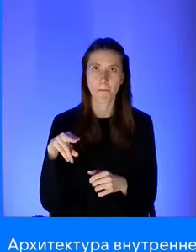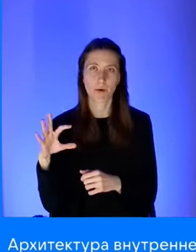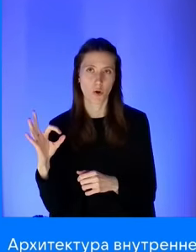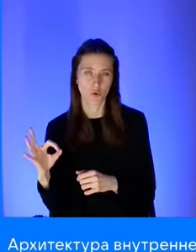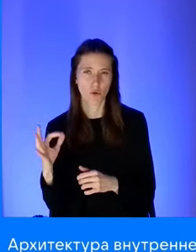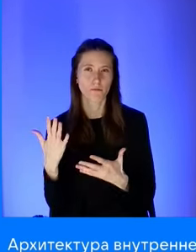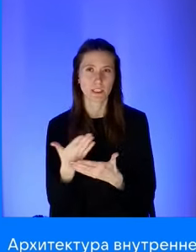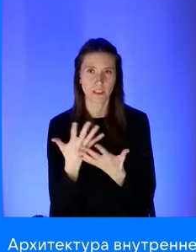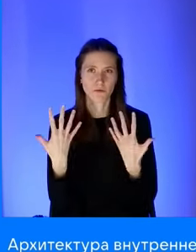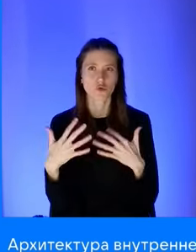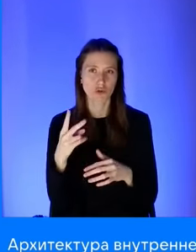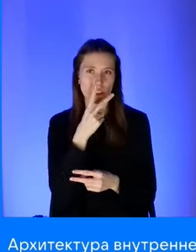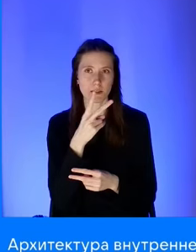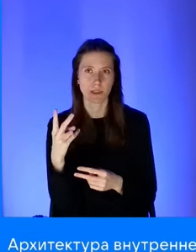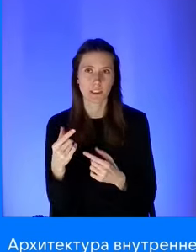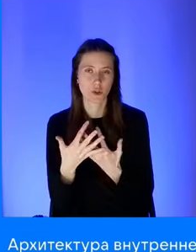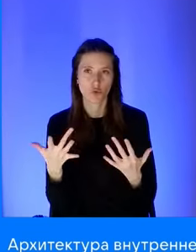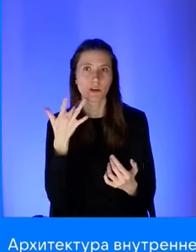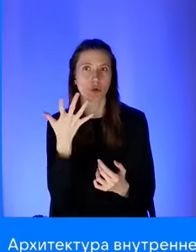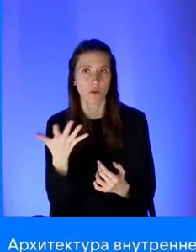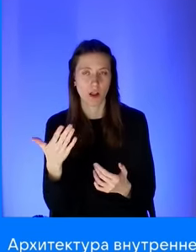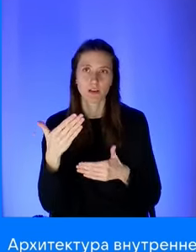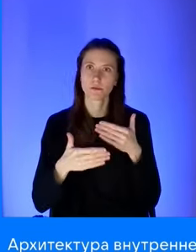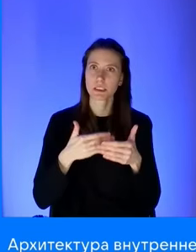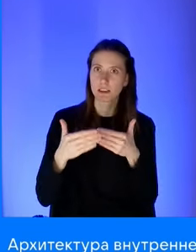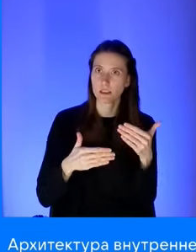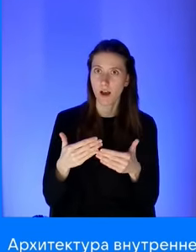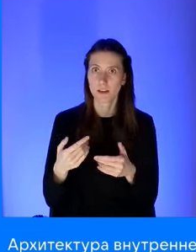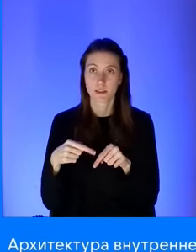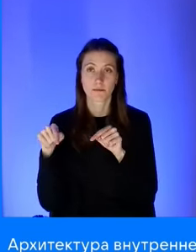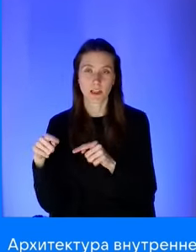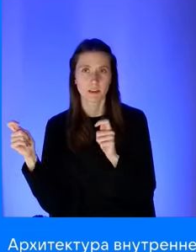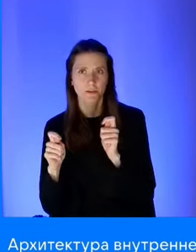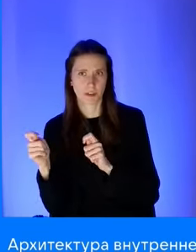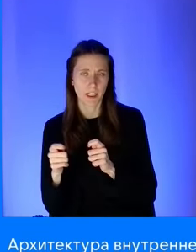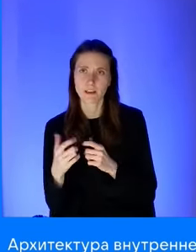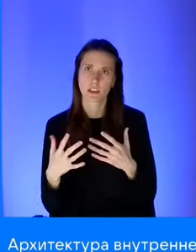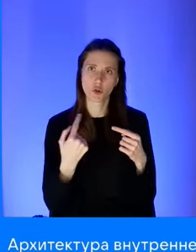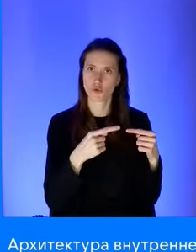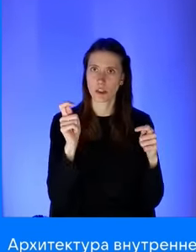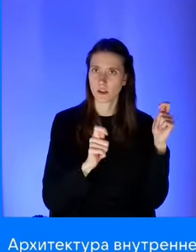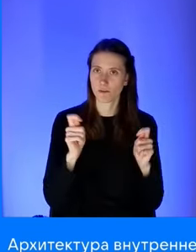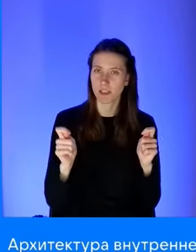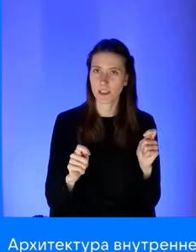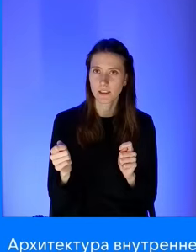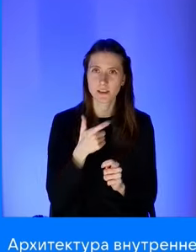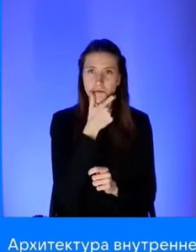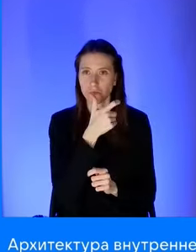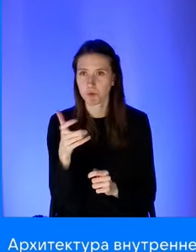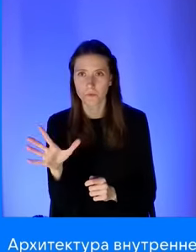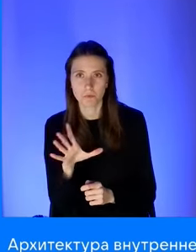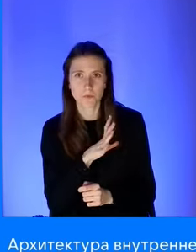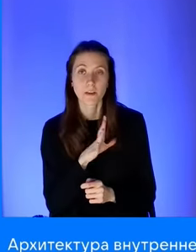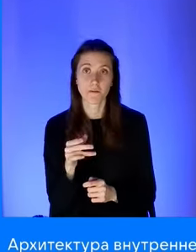вы смотрели другие какие-то например доклады там презентации на каких-то конференциях типа High например там ещё каких-то